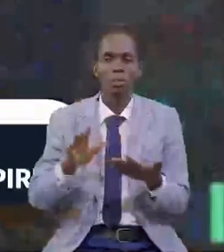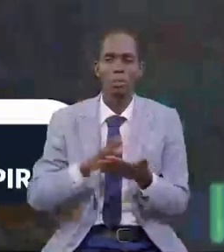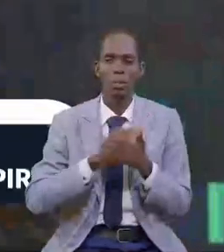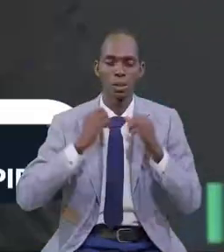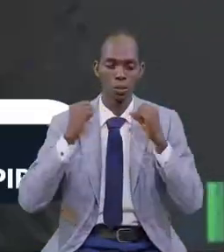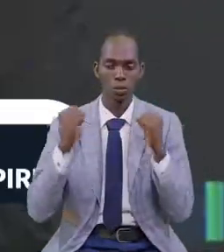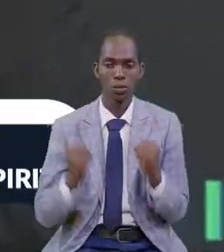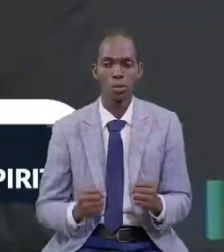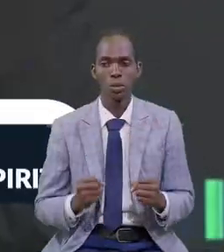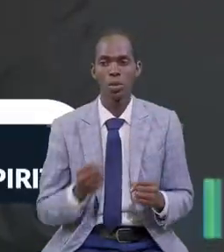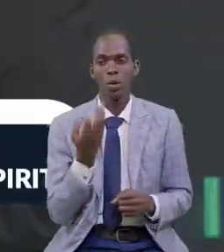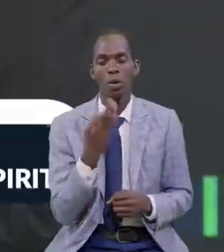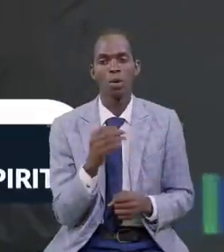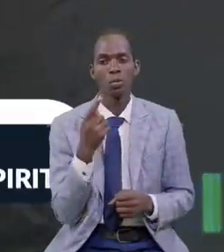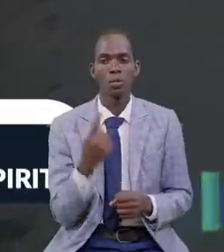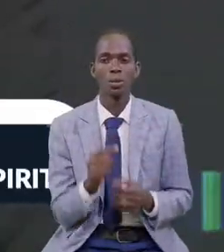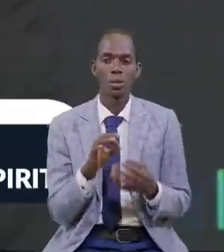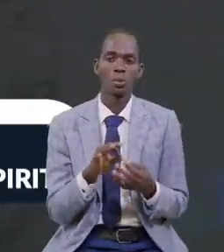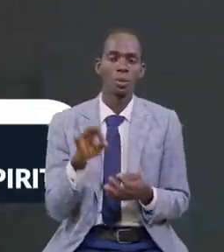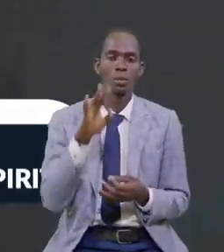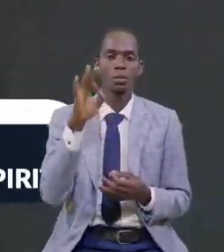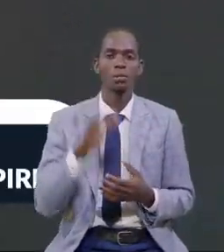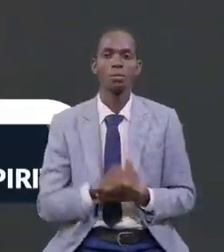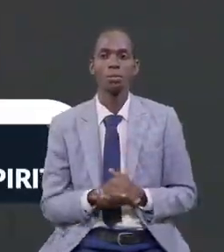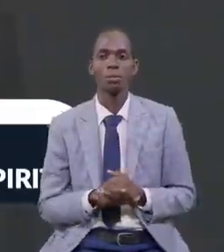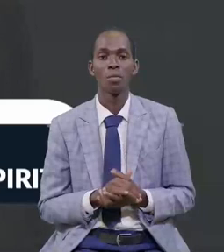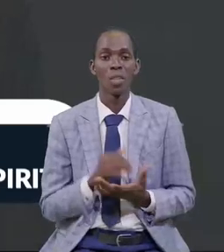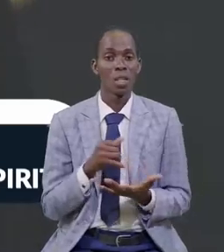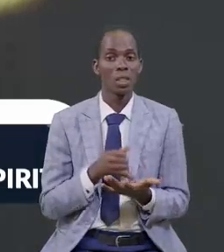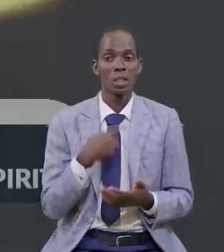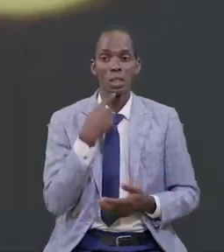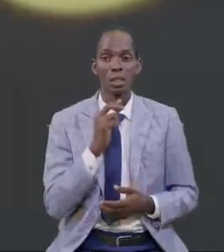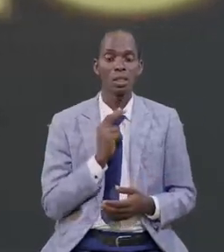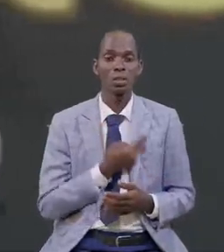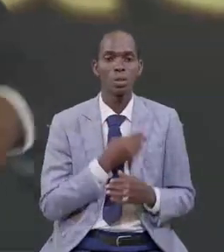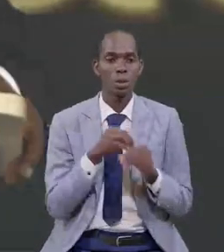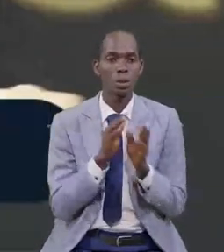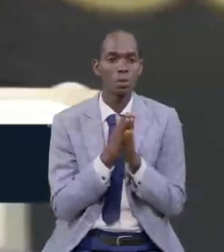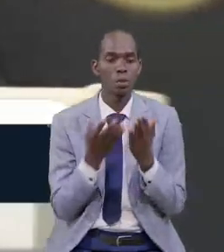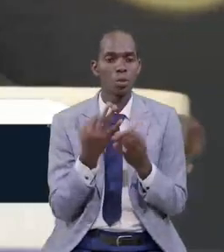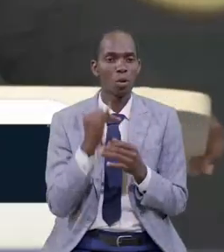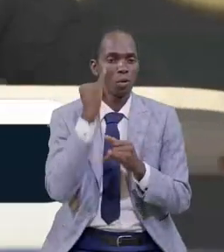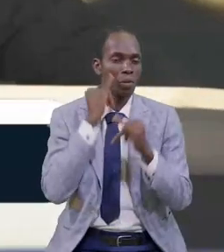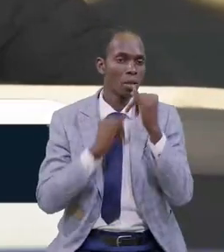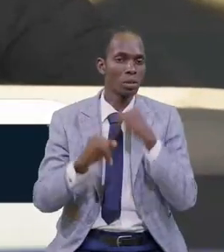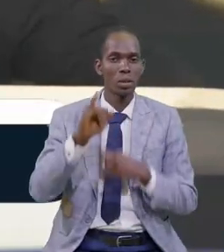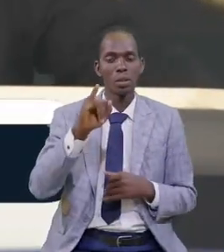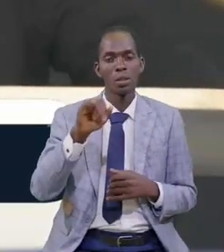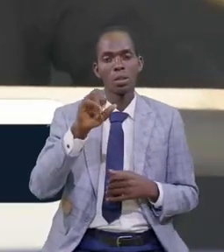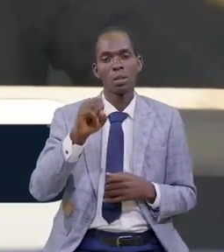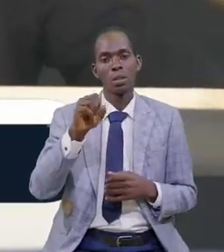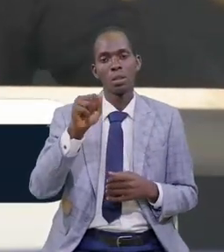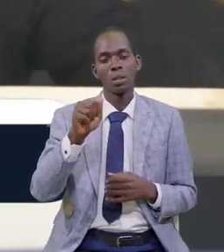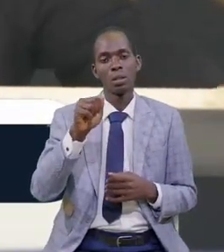force surnaturelle de l'esprit nous allons à Isaïe chapitre